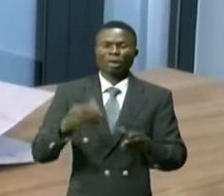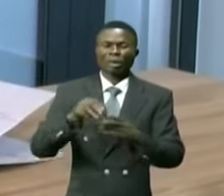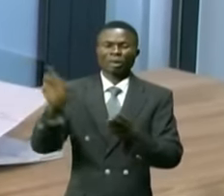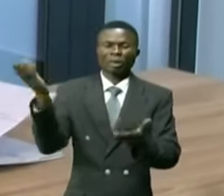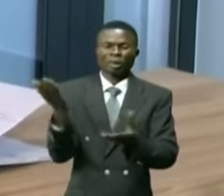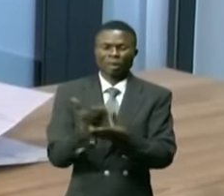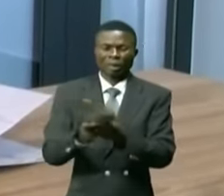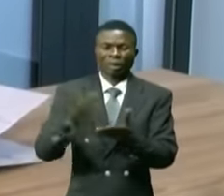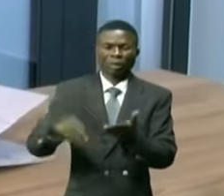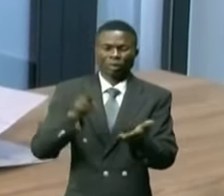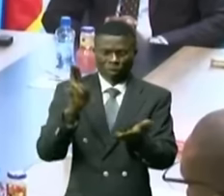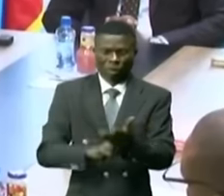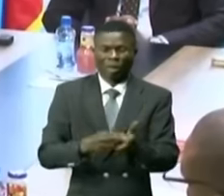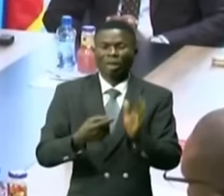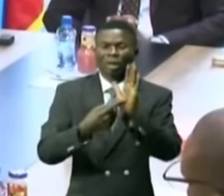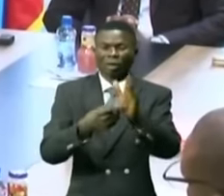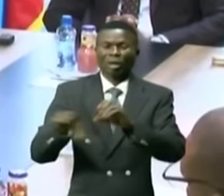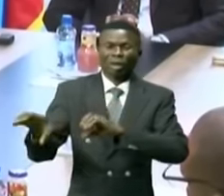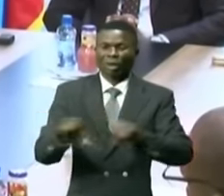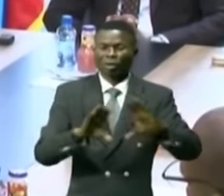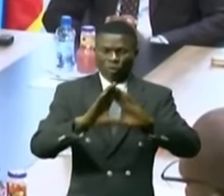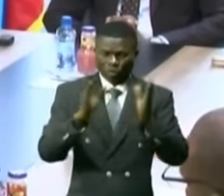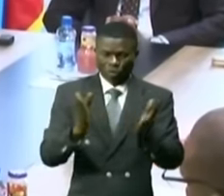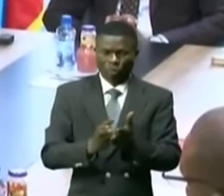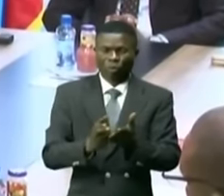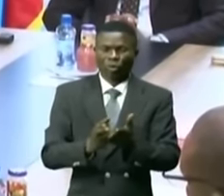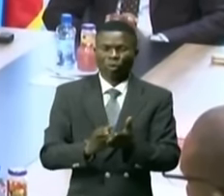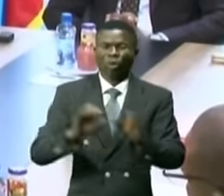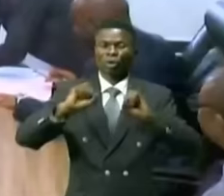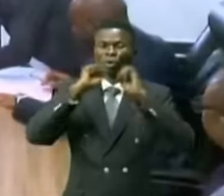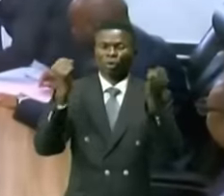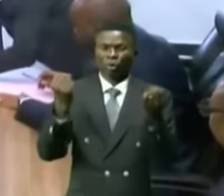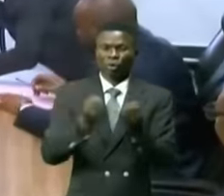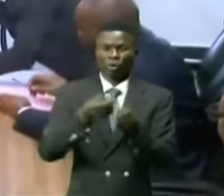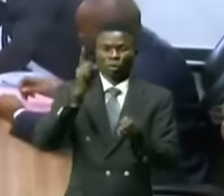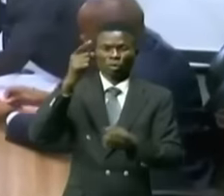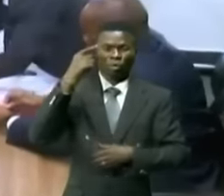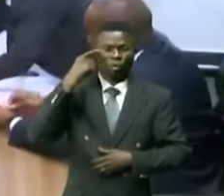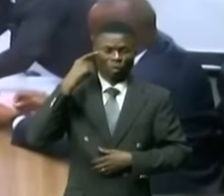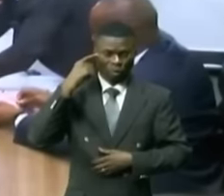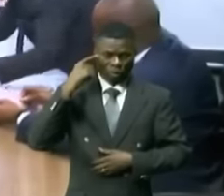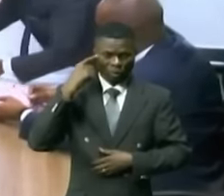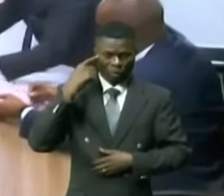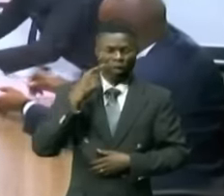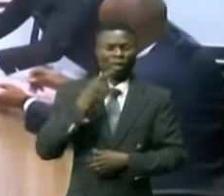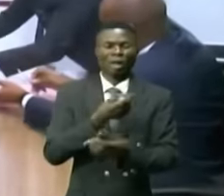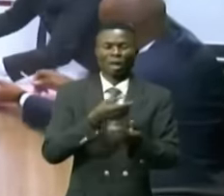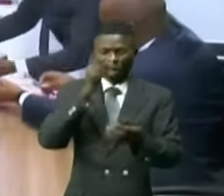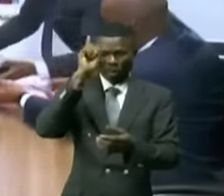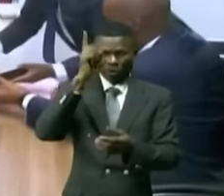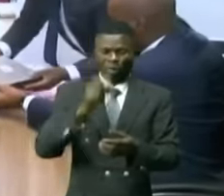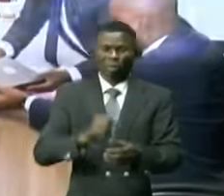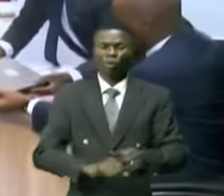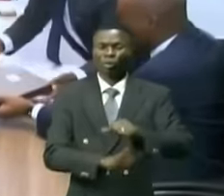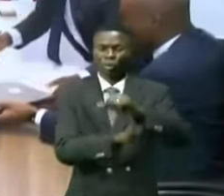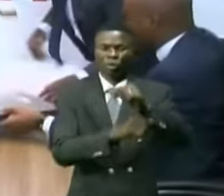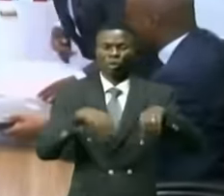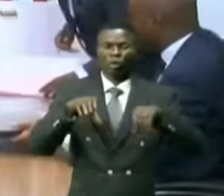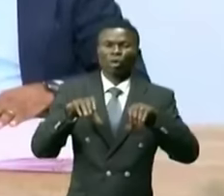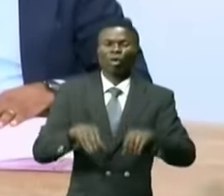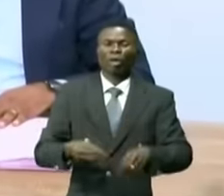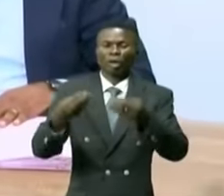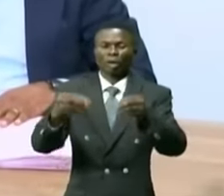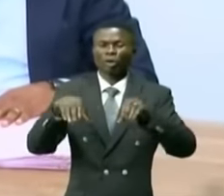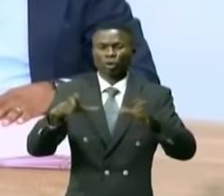procès verbal qui prouve que les activités secondaires de cette société principale seront prioritairement concédées aux Congolais.